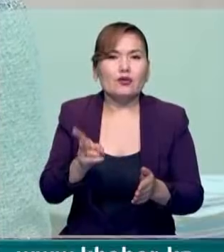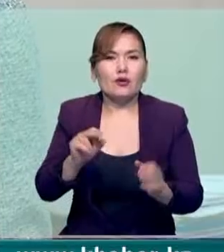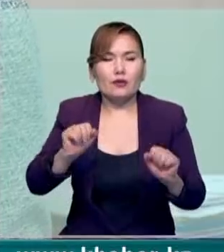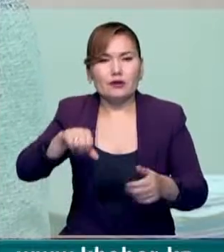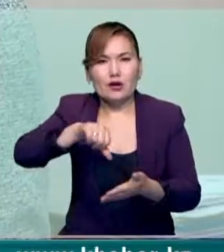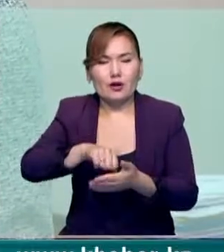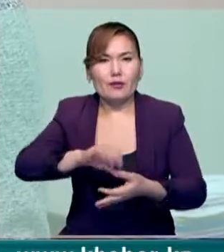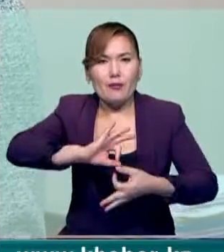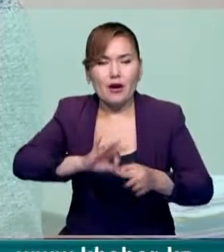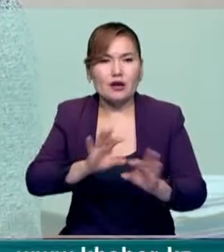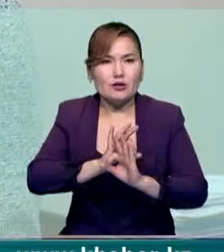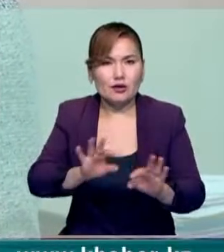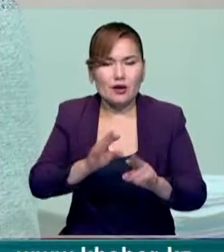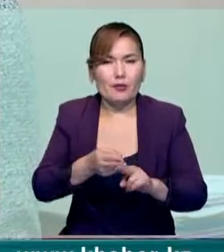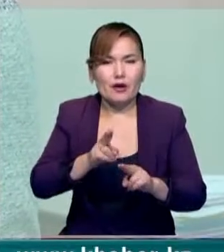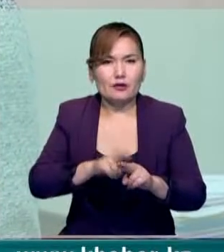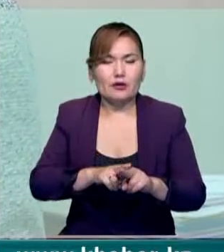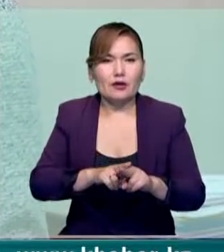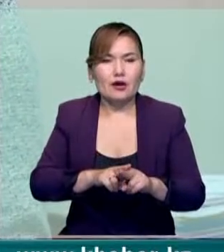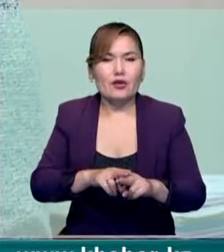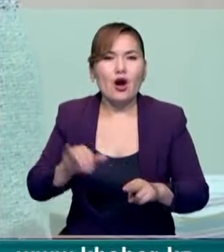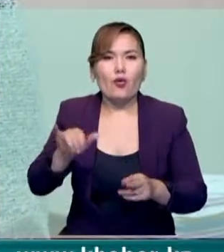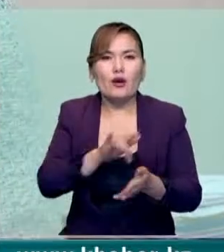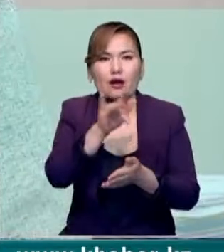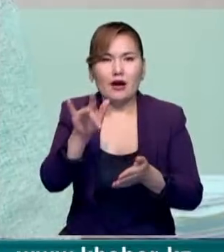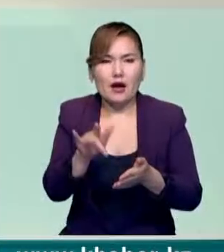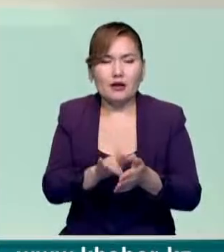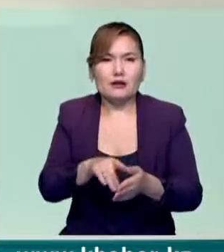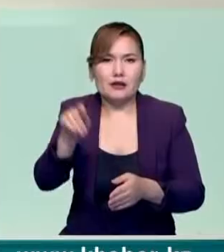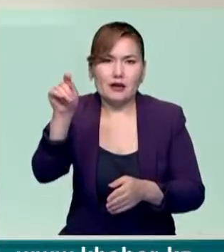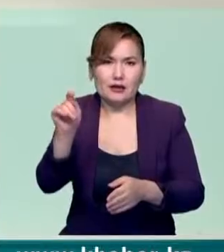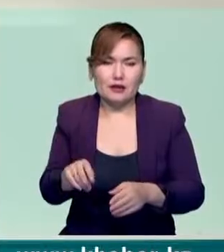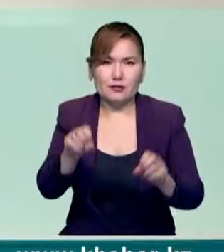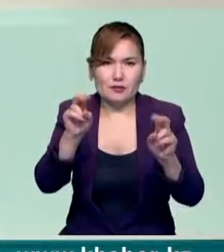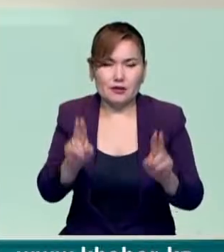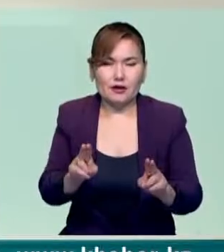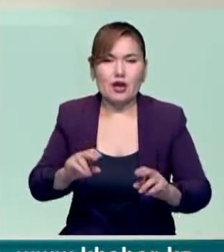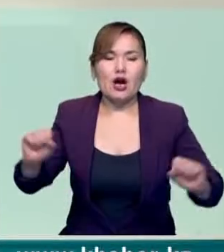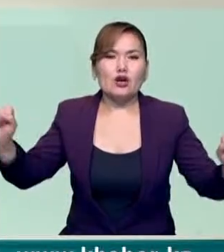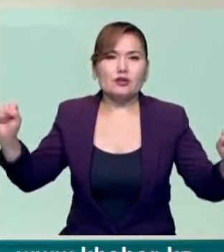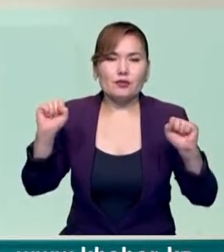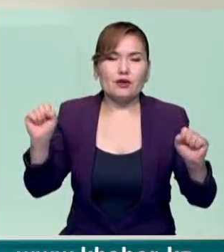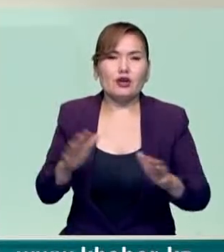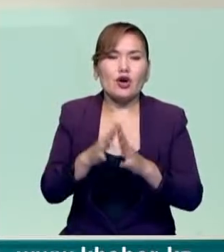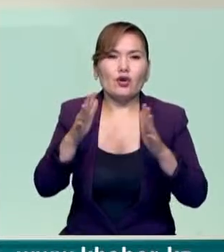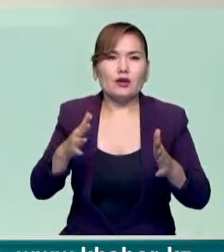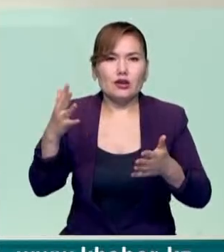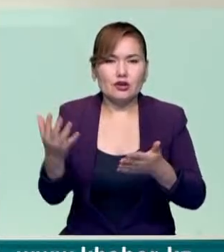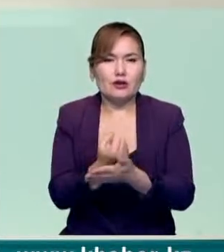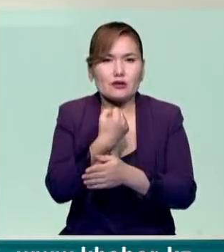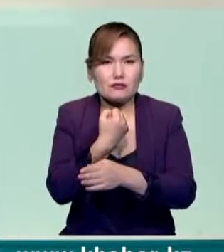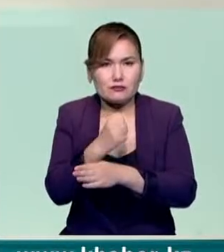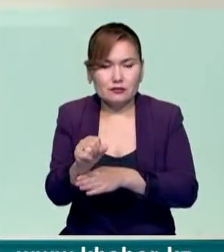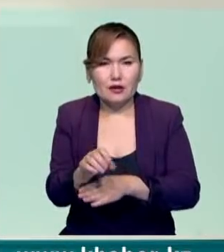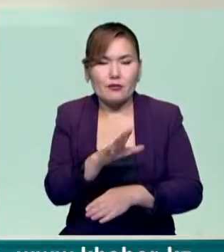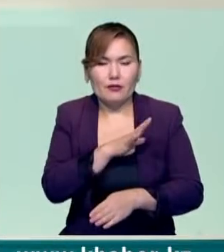барлығын түсіндіріп, және Оралдан 2-3 мықтыны ұсыну үшін келдім. Спортта үлкен жетістіктер жетіп келе жатырмын. Бұйырса алда